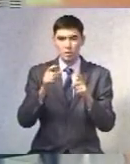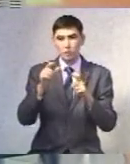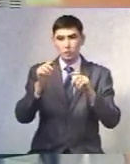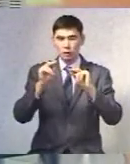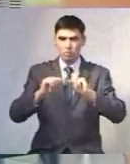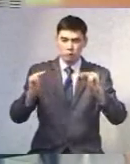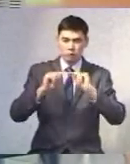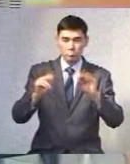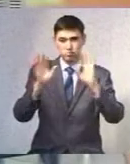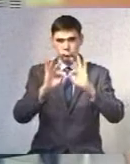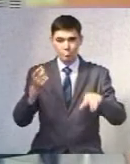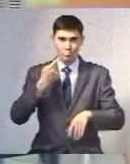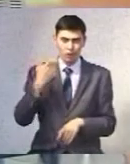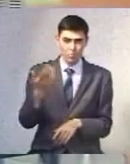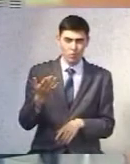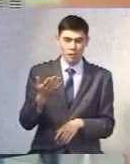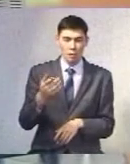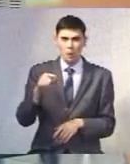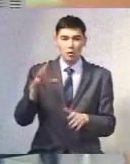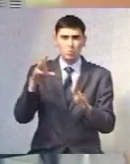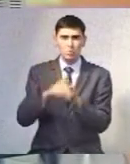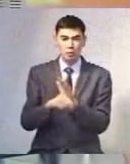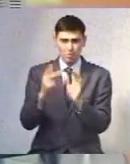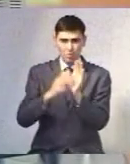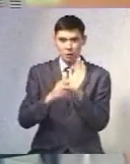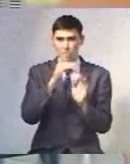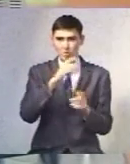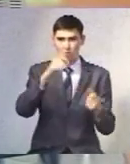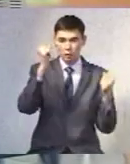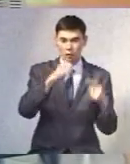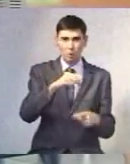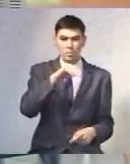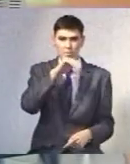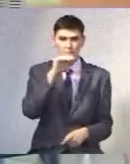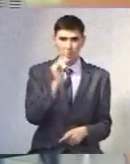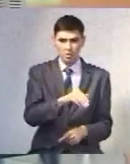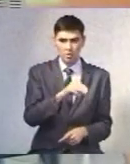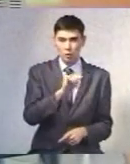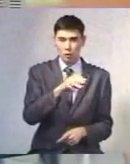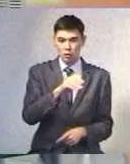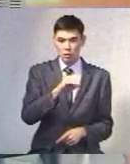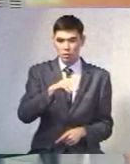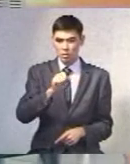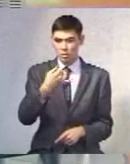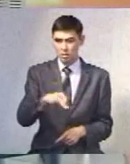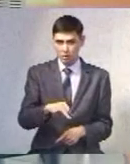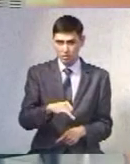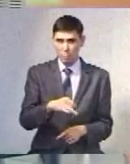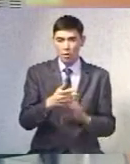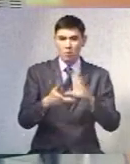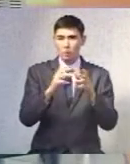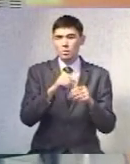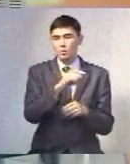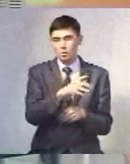аспекты общественного здоровья. Конференцию посвятили 80-летию профессора Умыт Альжановой, которая много лет проработала в стенах этого вуза.